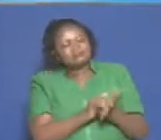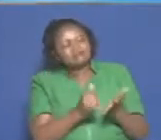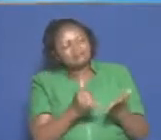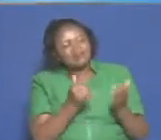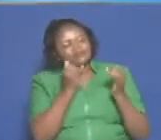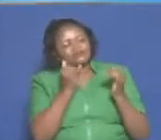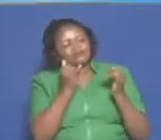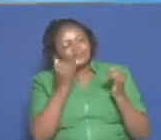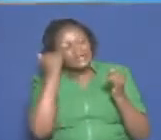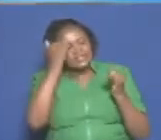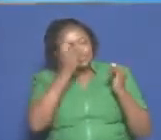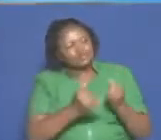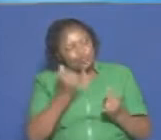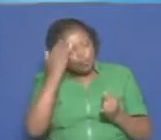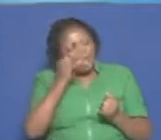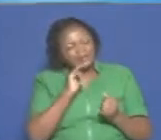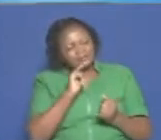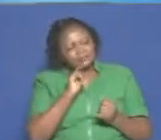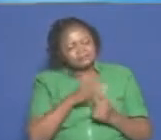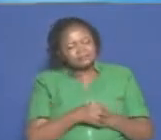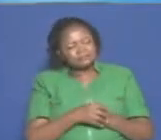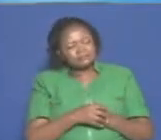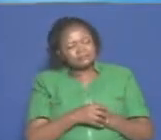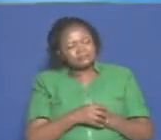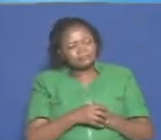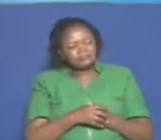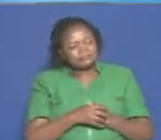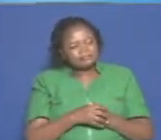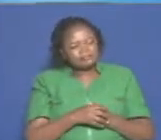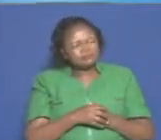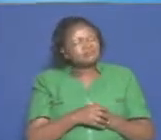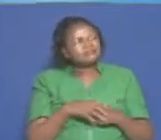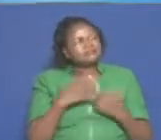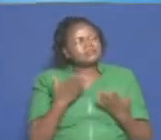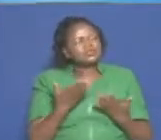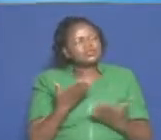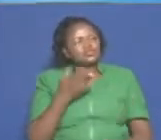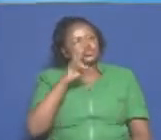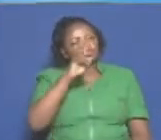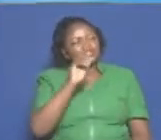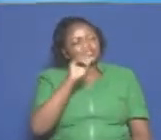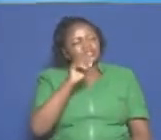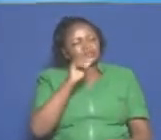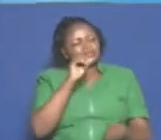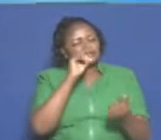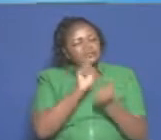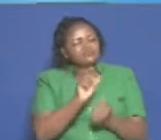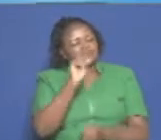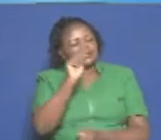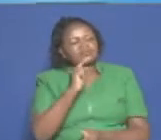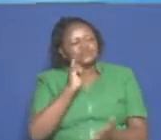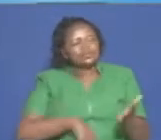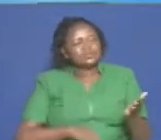Unakumbuka kwamba katika vipenge vyao wa cha mwaka ya 2011 walikuwa wamesema kwamba